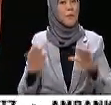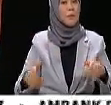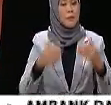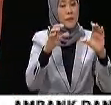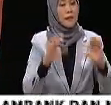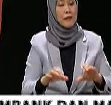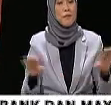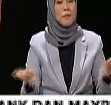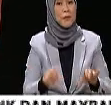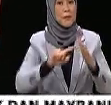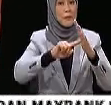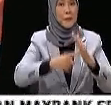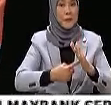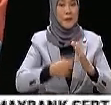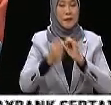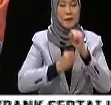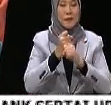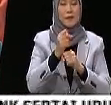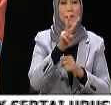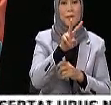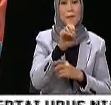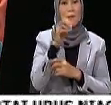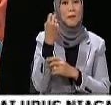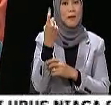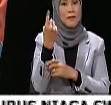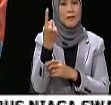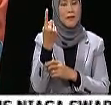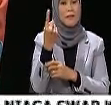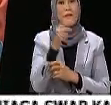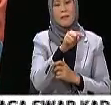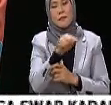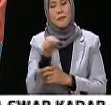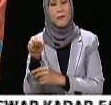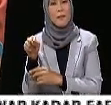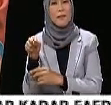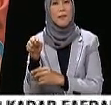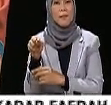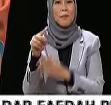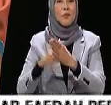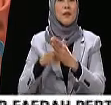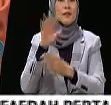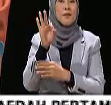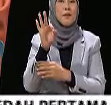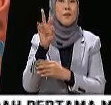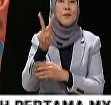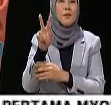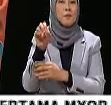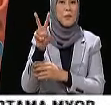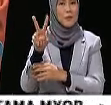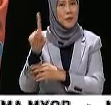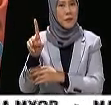sendiri bermula dari pada tahun 2011 lagi hinggalah apa Sep 21